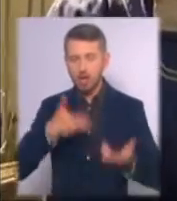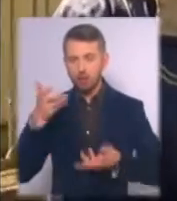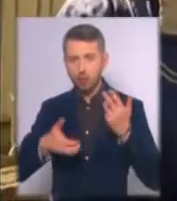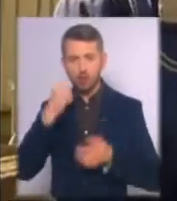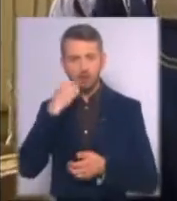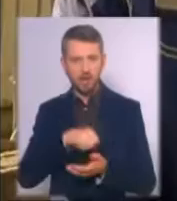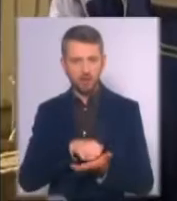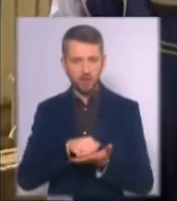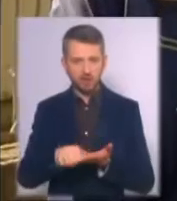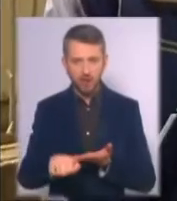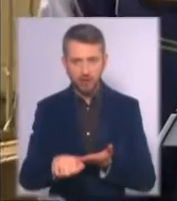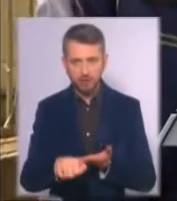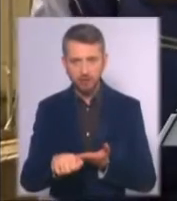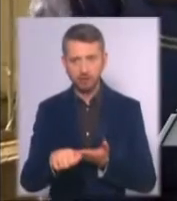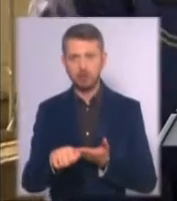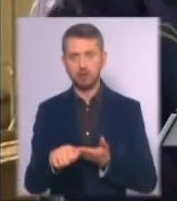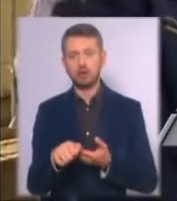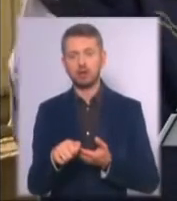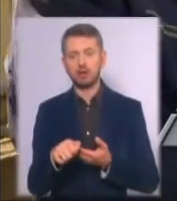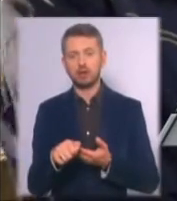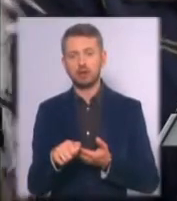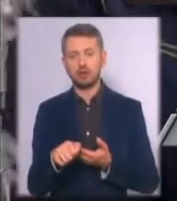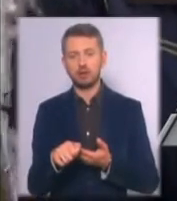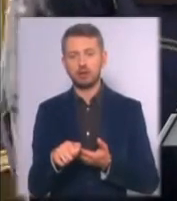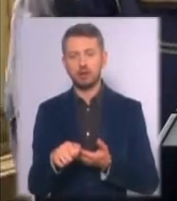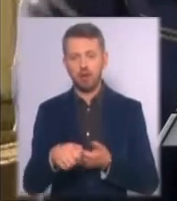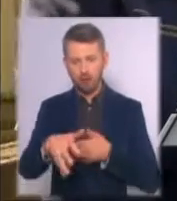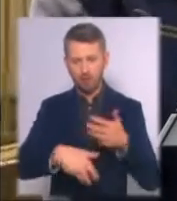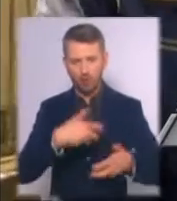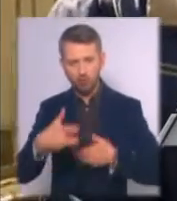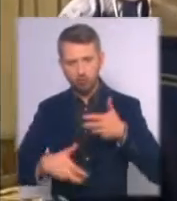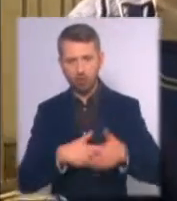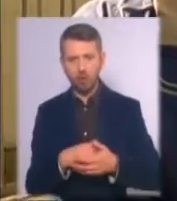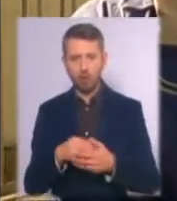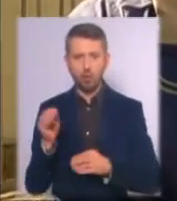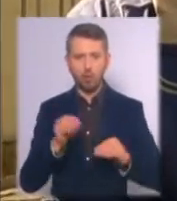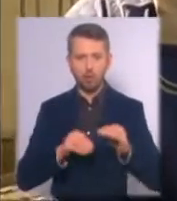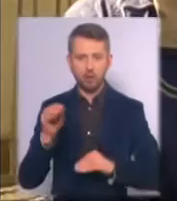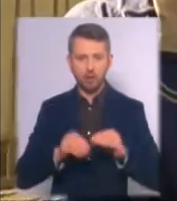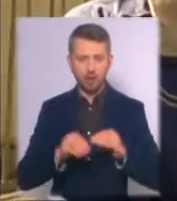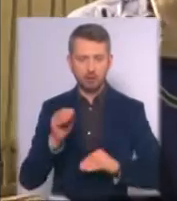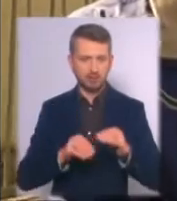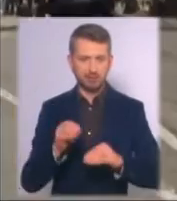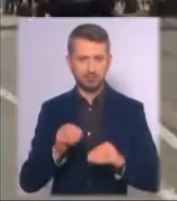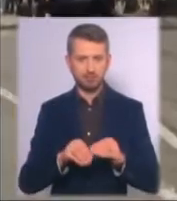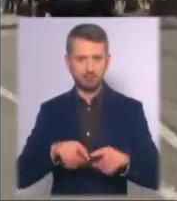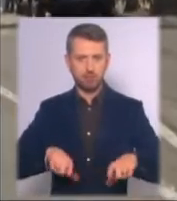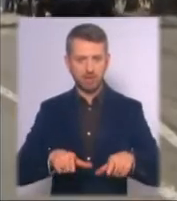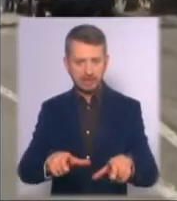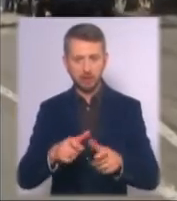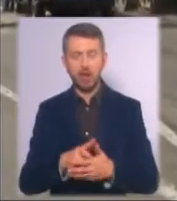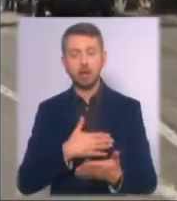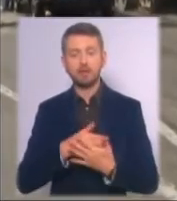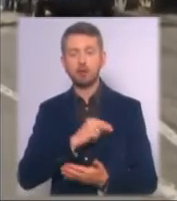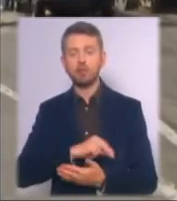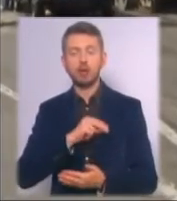асфальтобетонного покриття, риття корита, вкладка основання ЧПС і укладка плітки. Активно